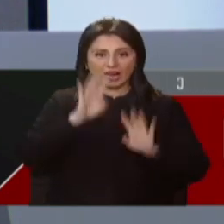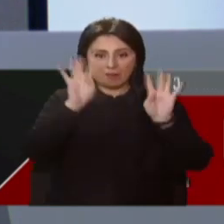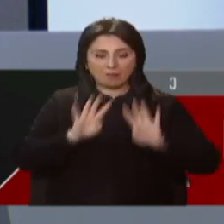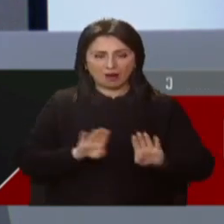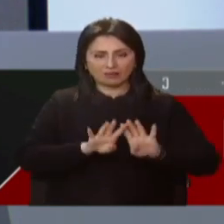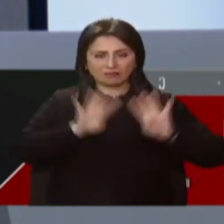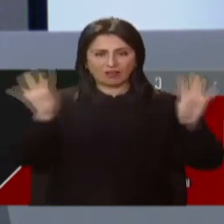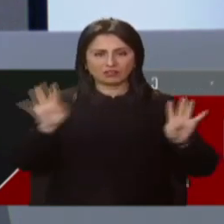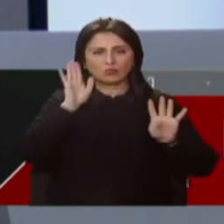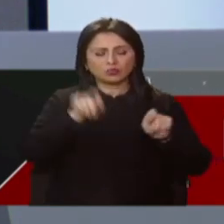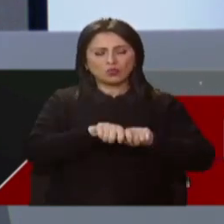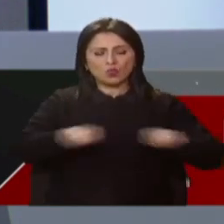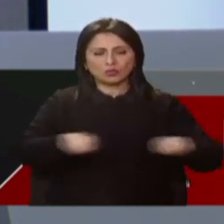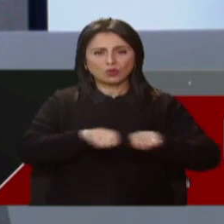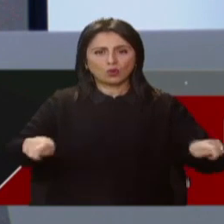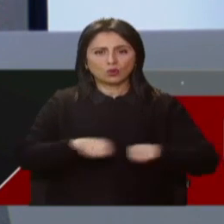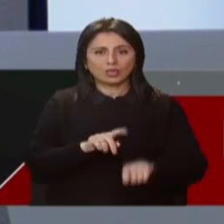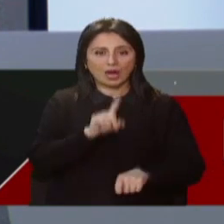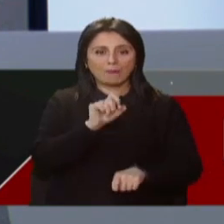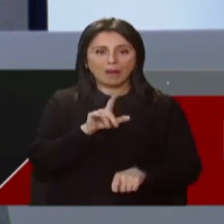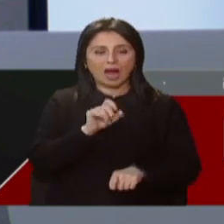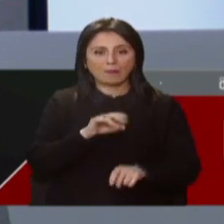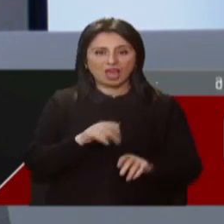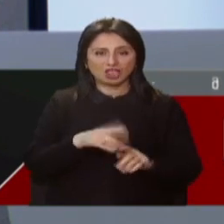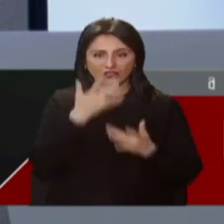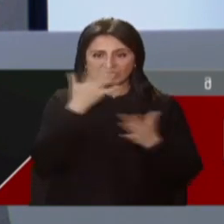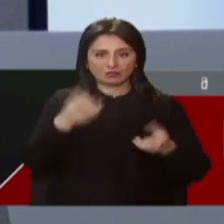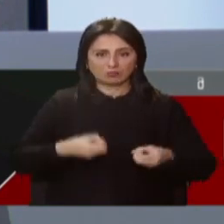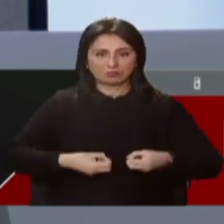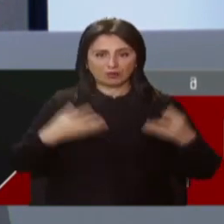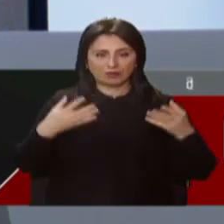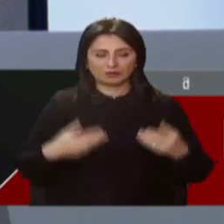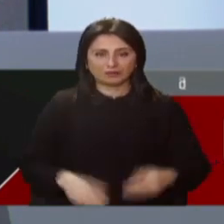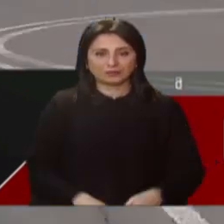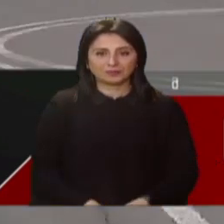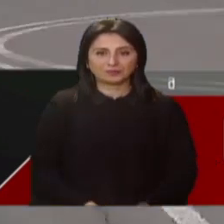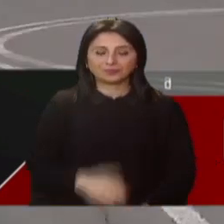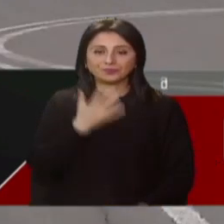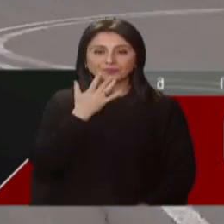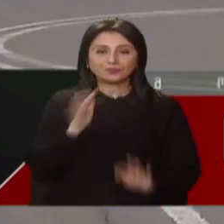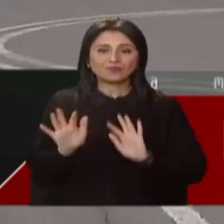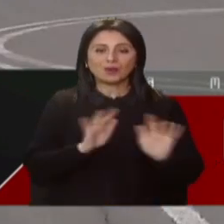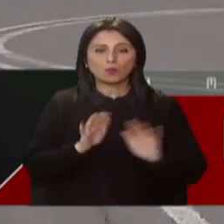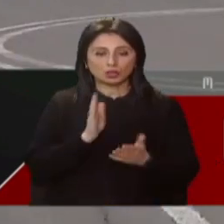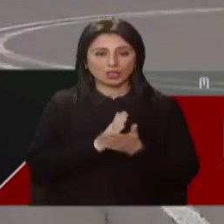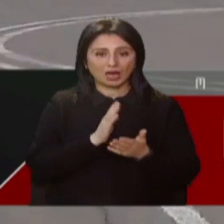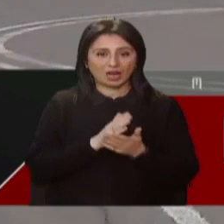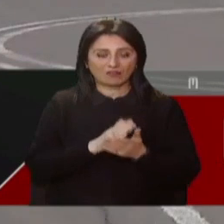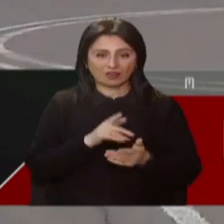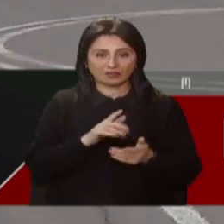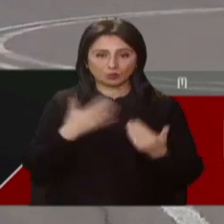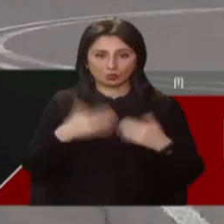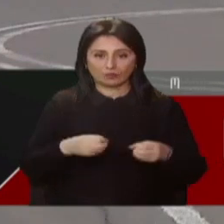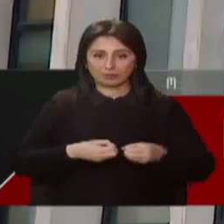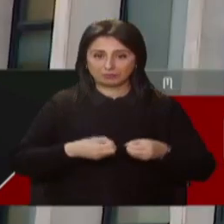სახტის დაანონსების შემდეგ ხაბეიშვილი მოქმედ თავმჯდომარეს საჯაროდ უპირისპირდება. ნაციონალურ მოძრაობაში არსებულმა უთანხმოებამ